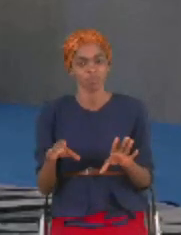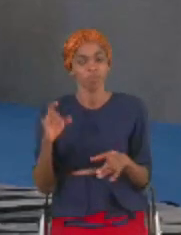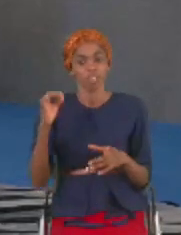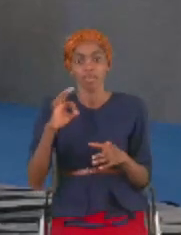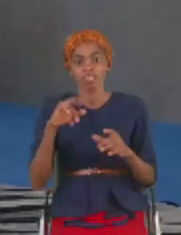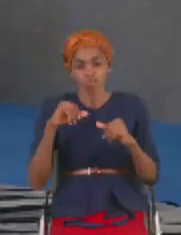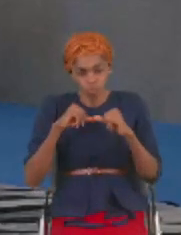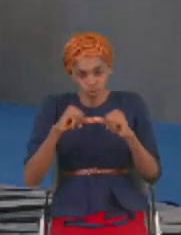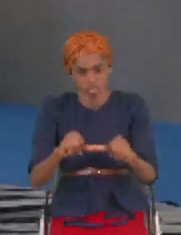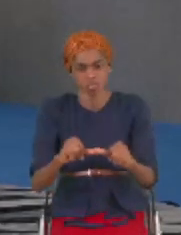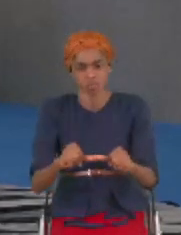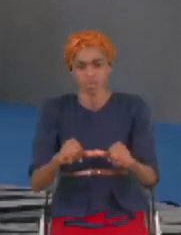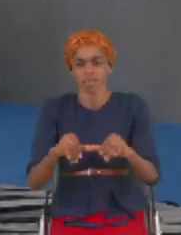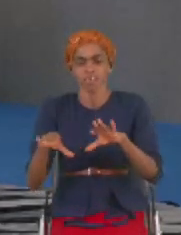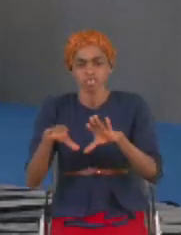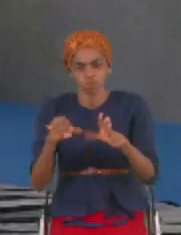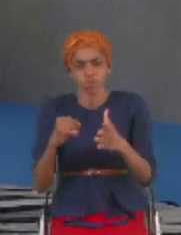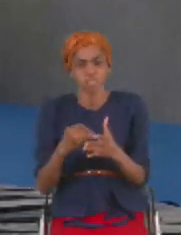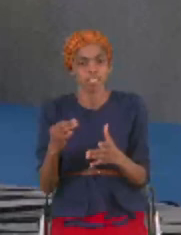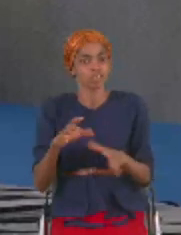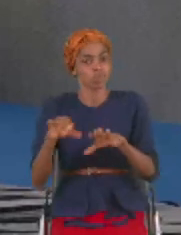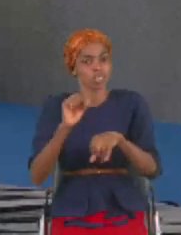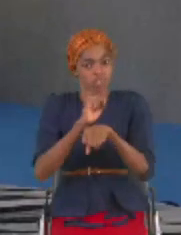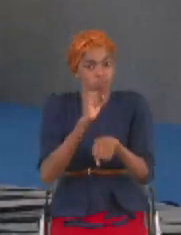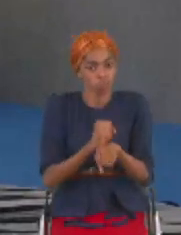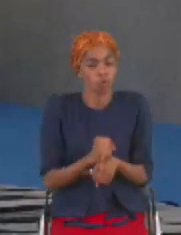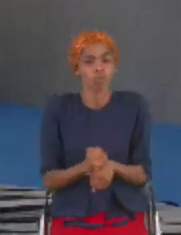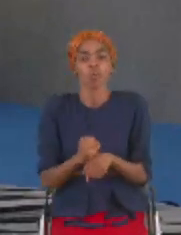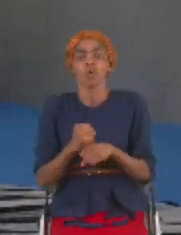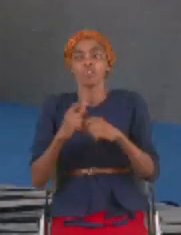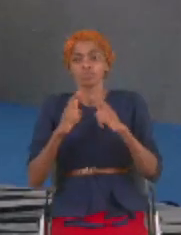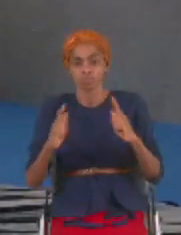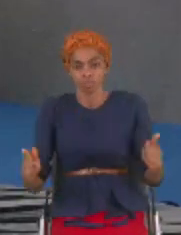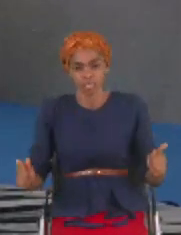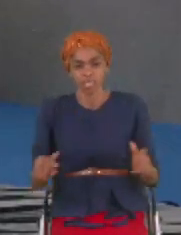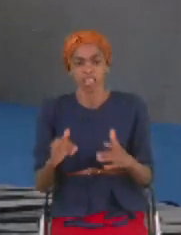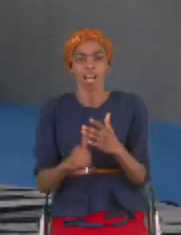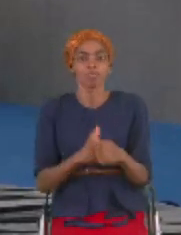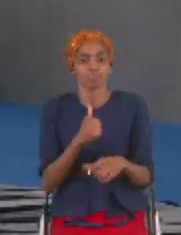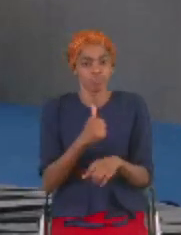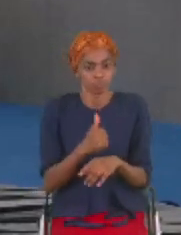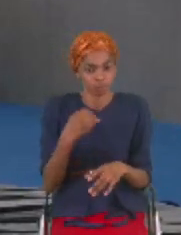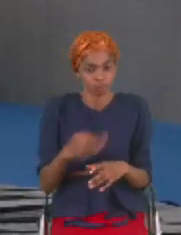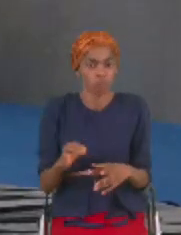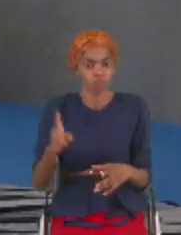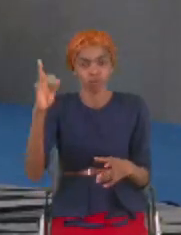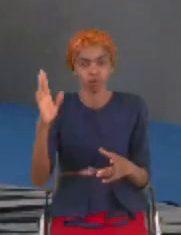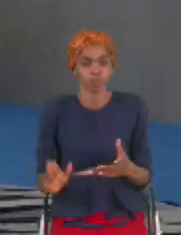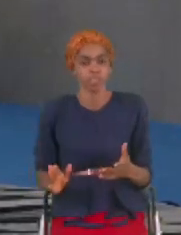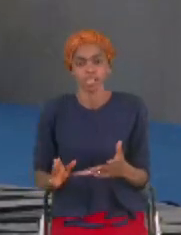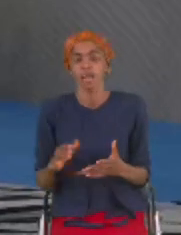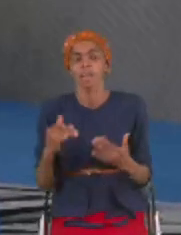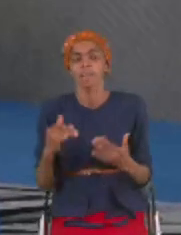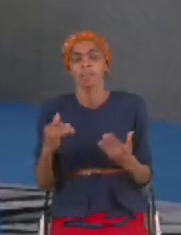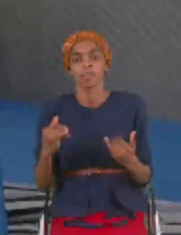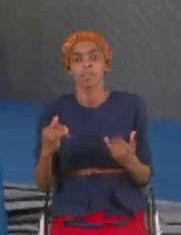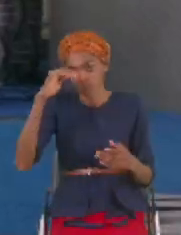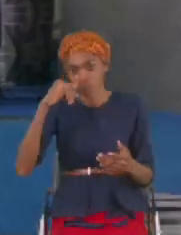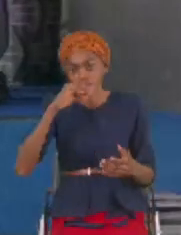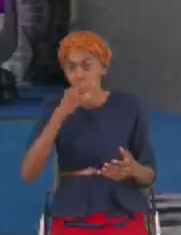pour faire lever approuvé par dieu le laboureur travail